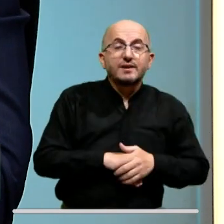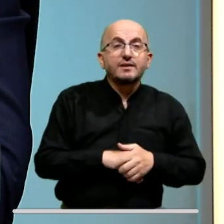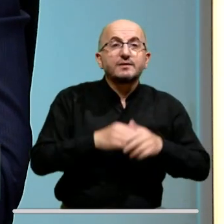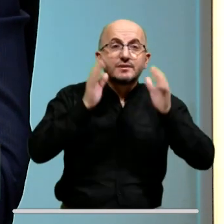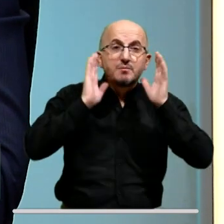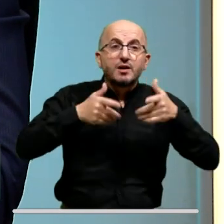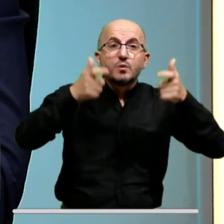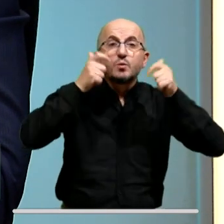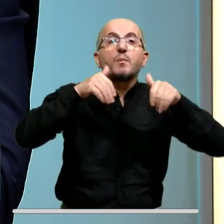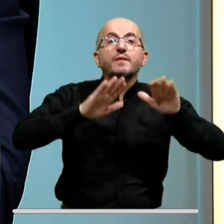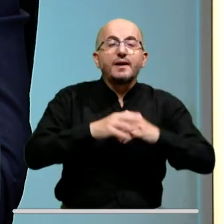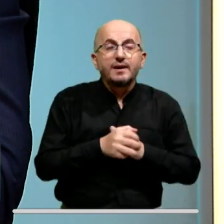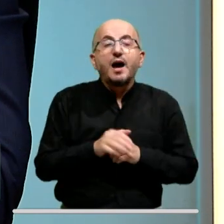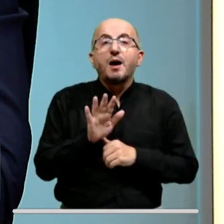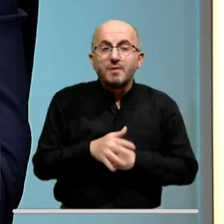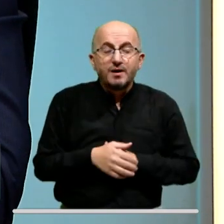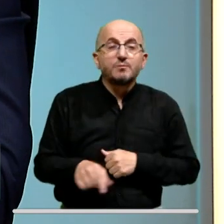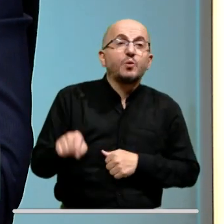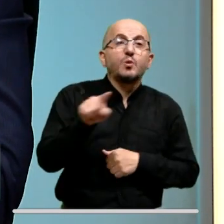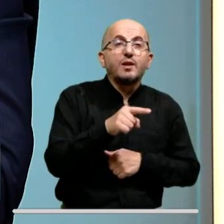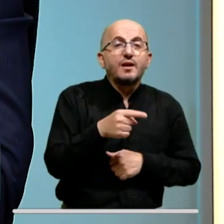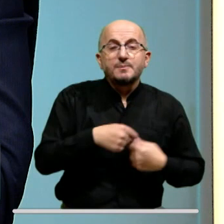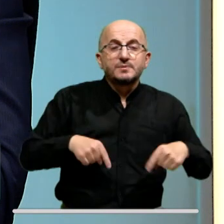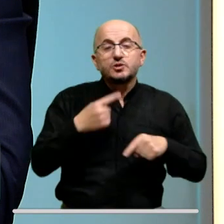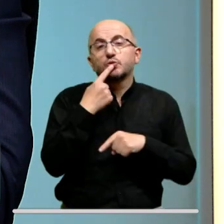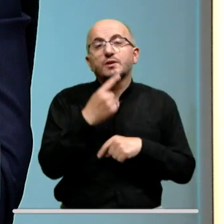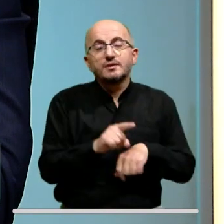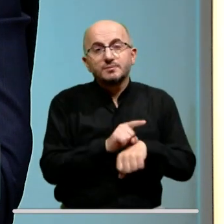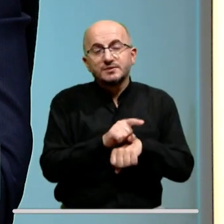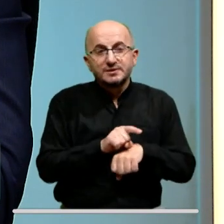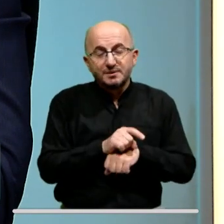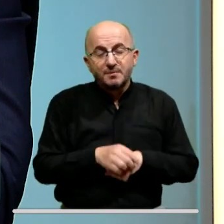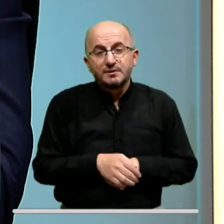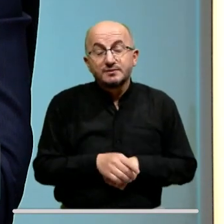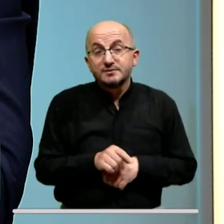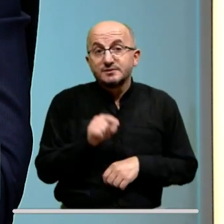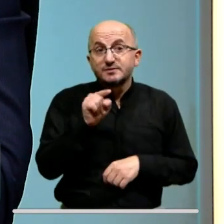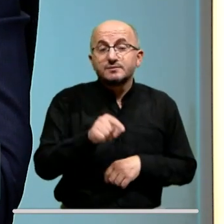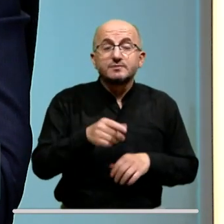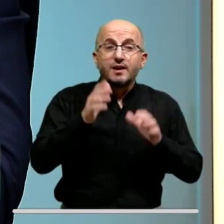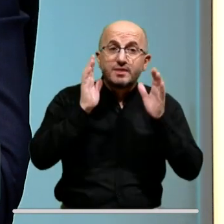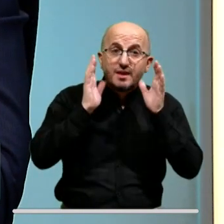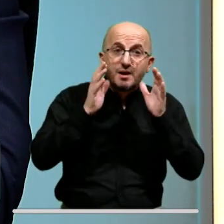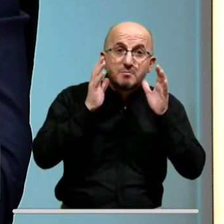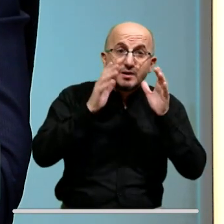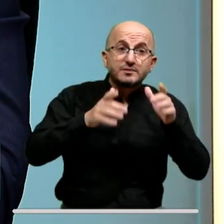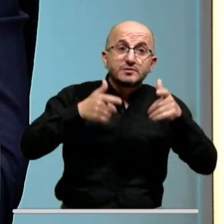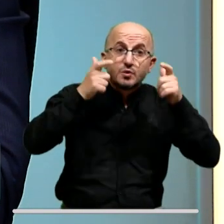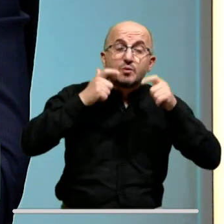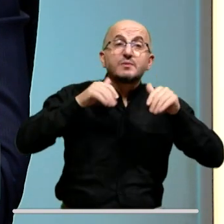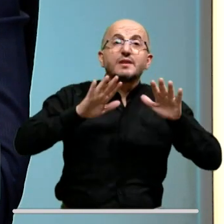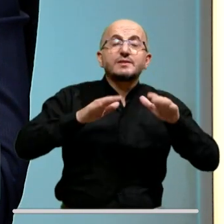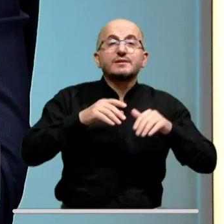Namaz kılmakla bunlar yükümlü değiller. Ama bunlara biz şunu dediğimiz zaman, hayır sen namaz kılma, namaz kılmakla yükümlü değilsin,